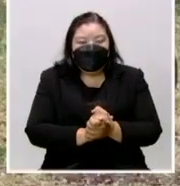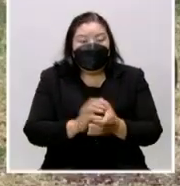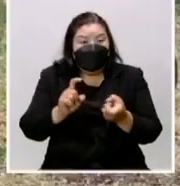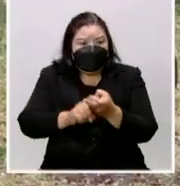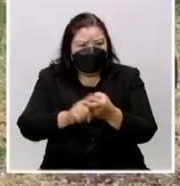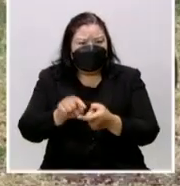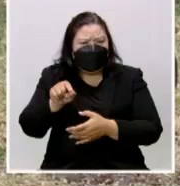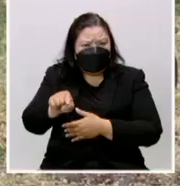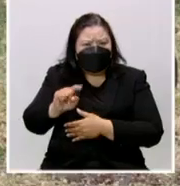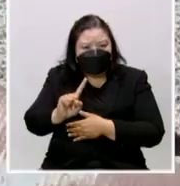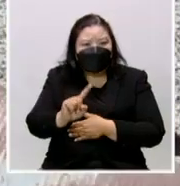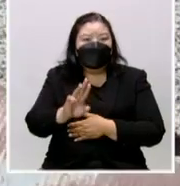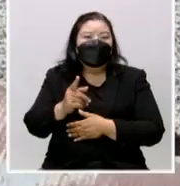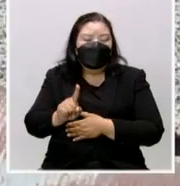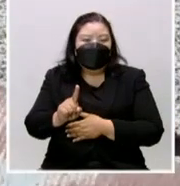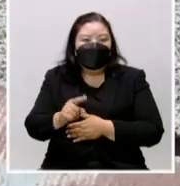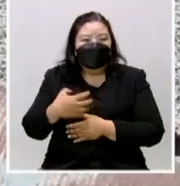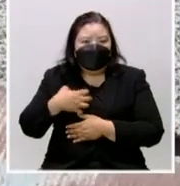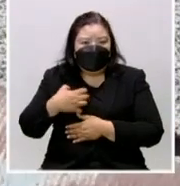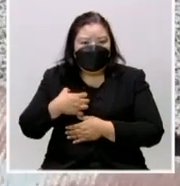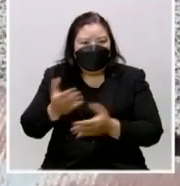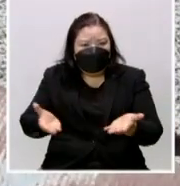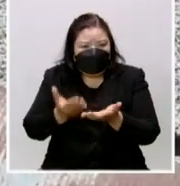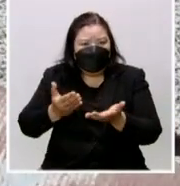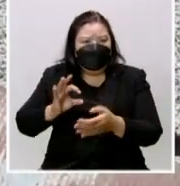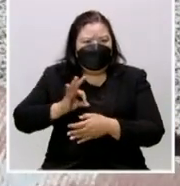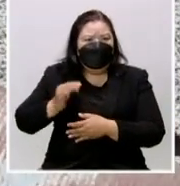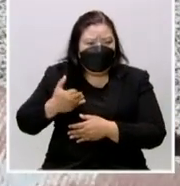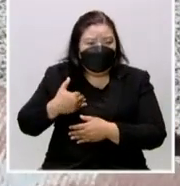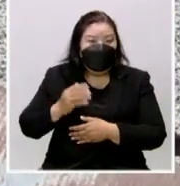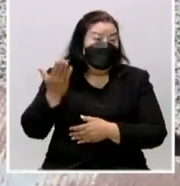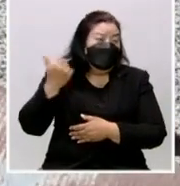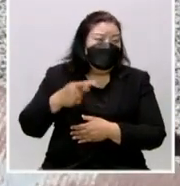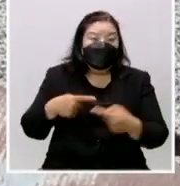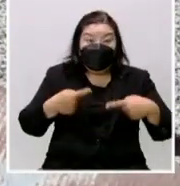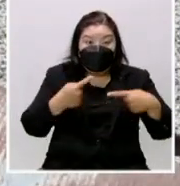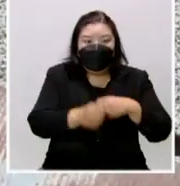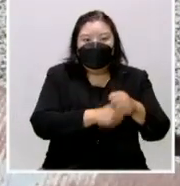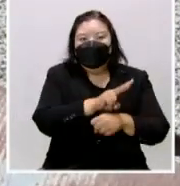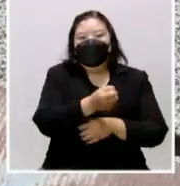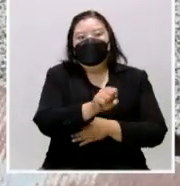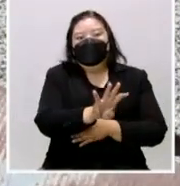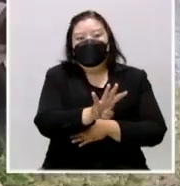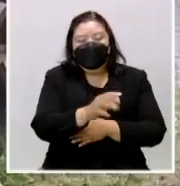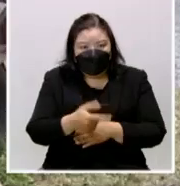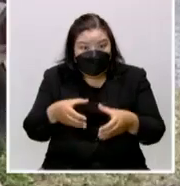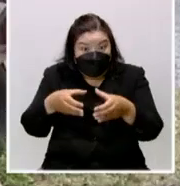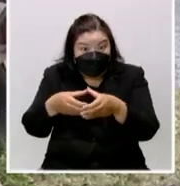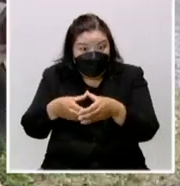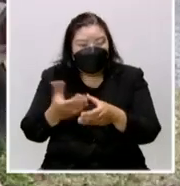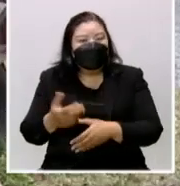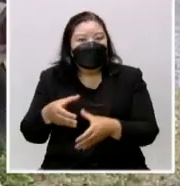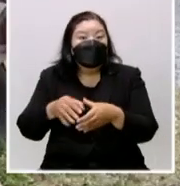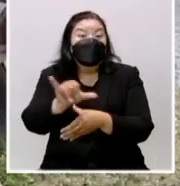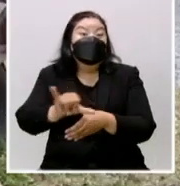ที่เป็นผู้ผลักดันยูเครนเข้าสู่นาโต้เองนับตั้งแต่เริ่มสงครามเมื่อปี2014นะคะและสมาชิก EU บางคนก็ดูเหมือนจะไม่เข้าใจขอบเ